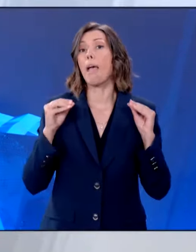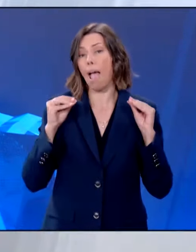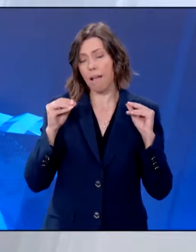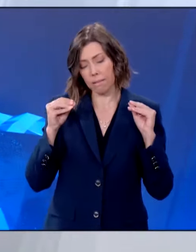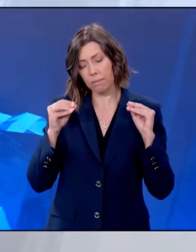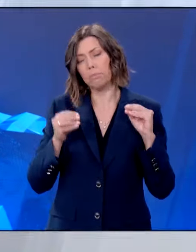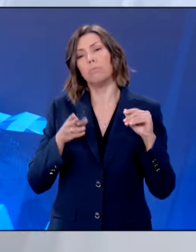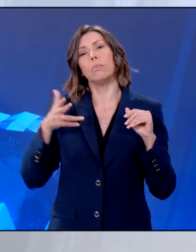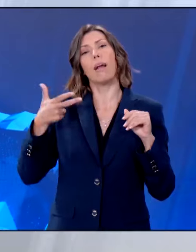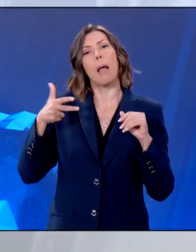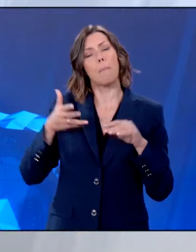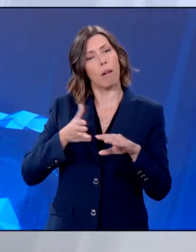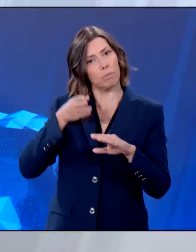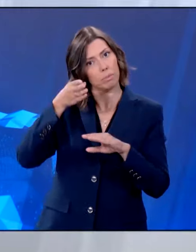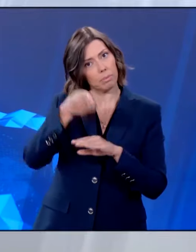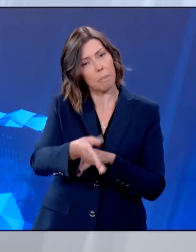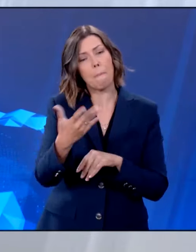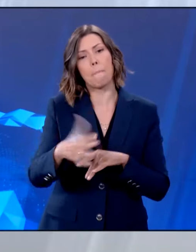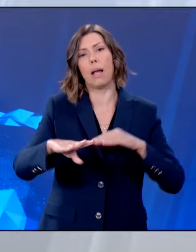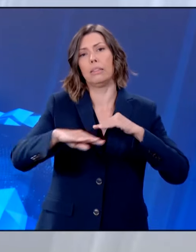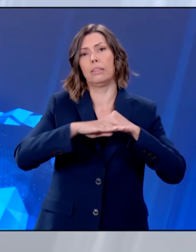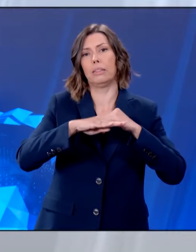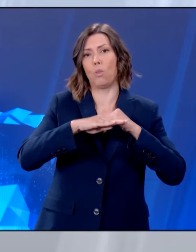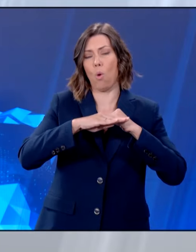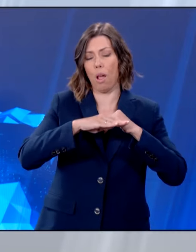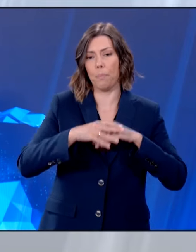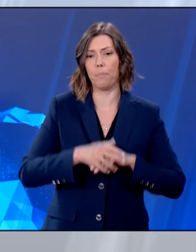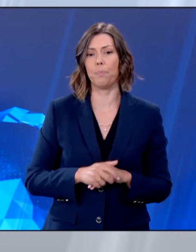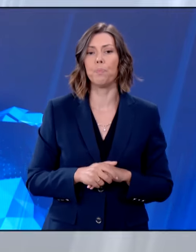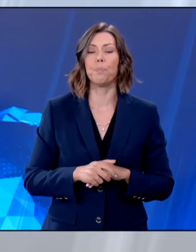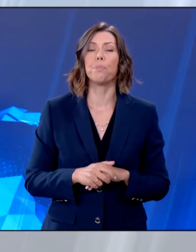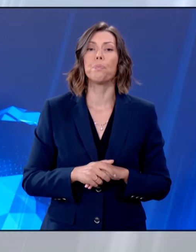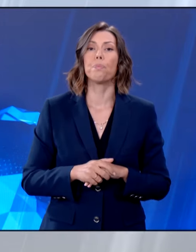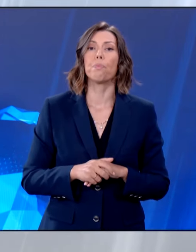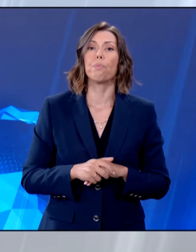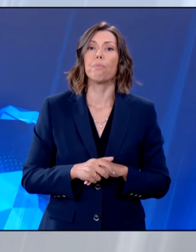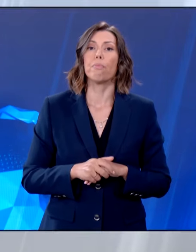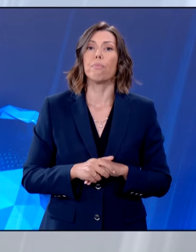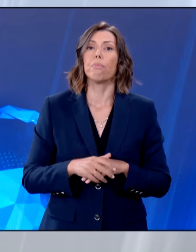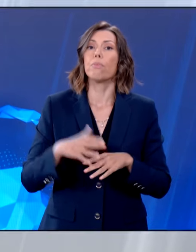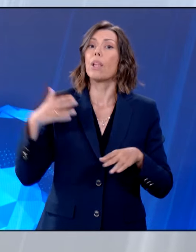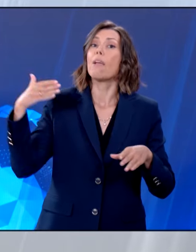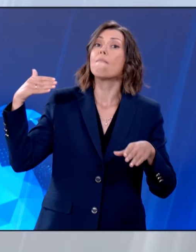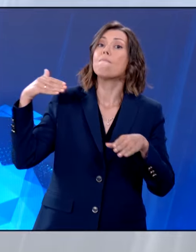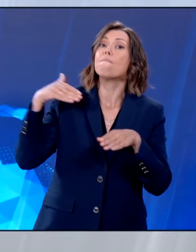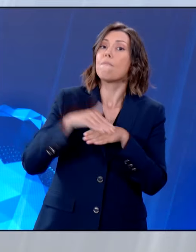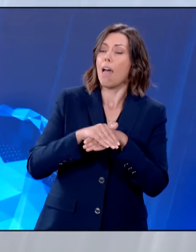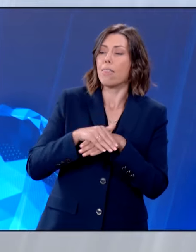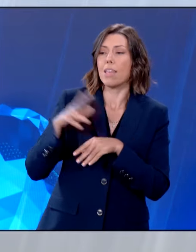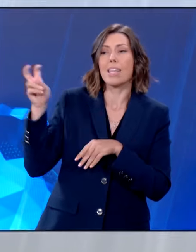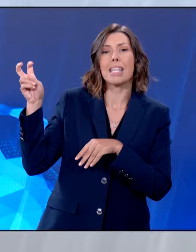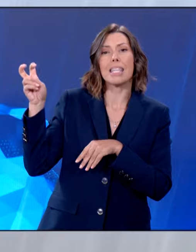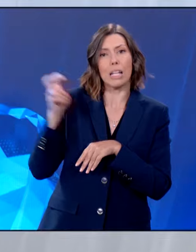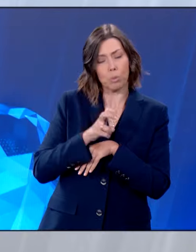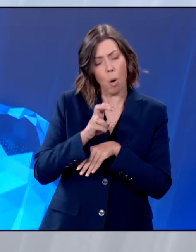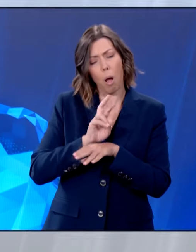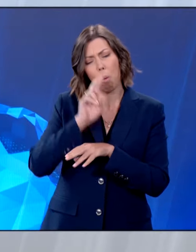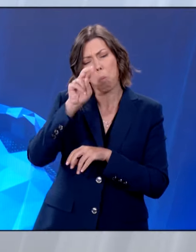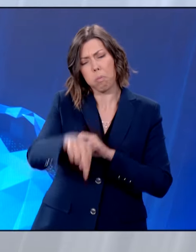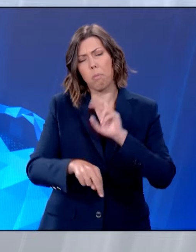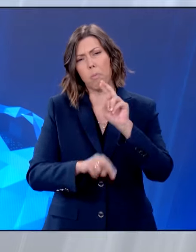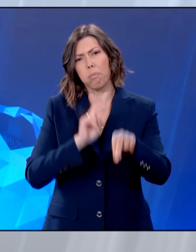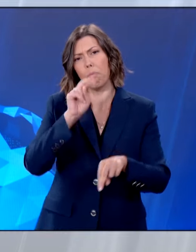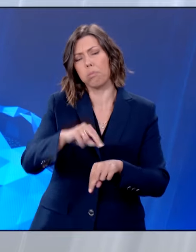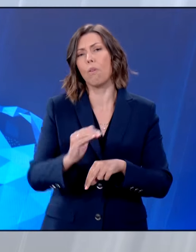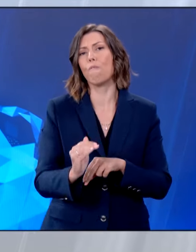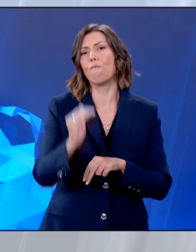σύνορα Ισραήλ-Λιβάνου. Τη νύχτα η Χεσμπολά έριξε καταιγισμό ρουκετών στην περιοχή Μαλκιά, στο βόρειο Ισραήλ. Σύμφωνα με